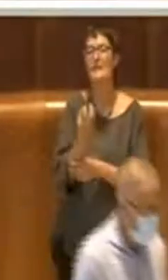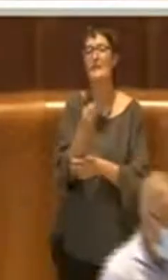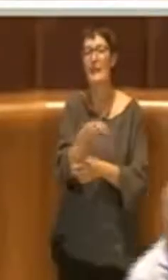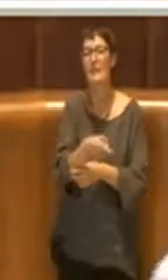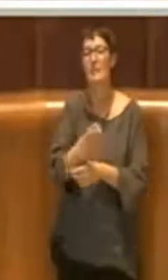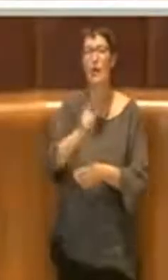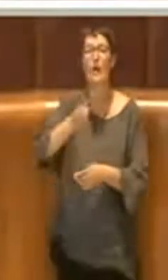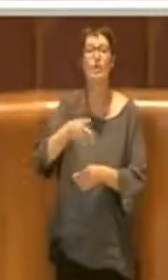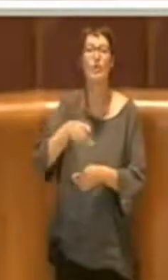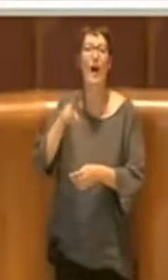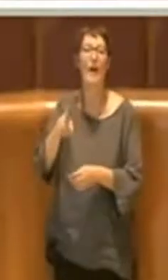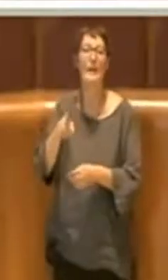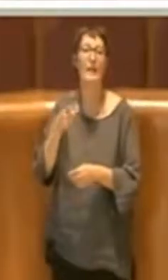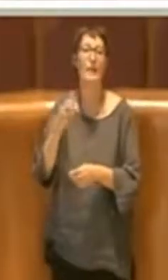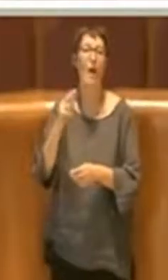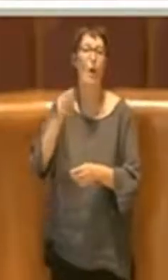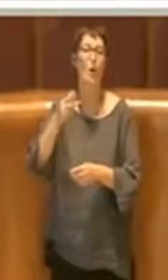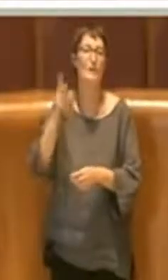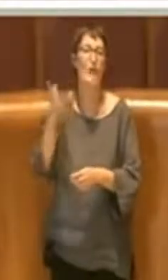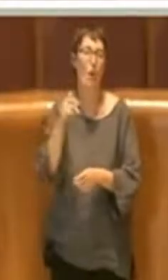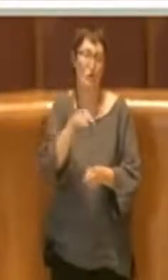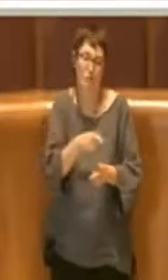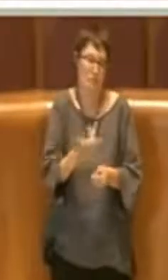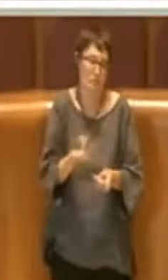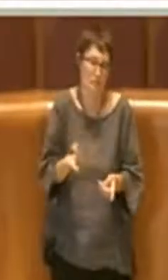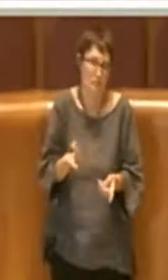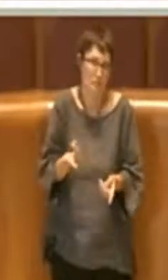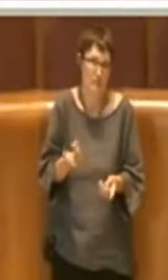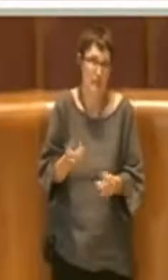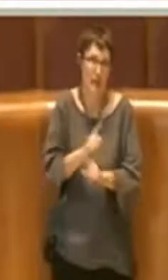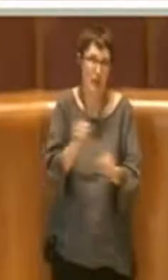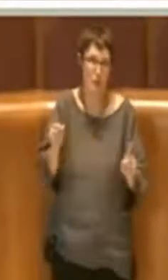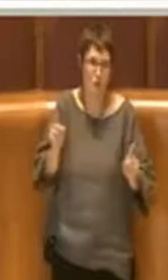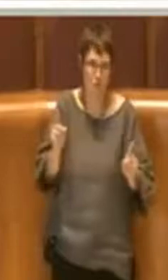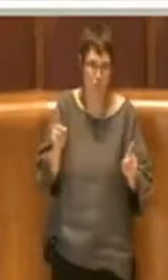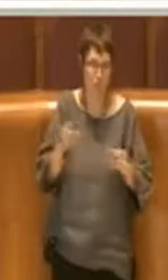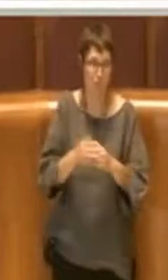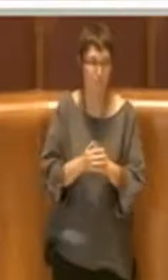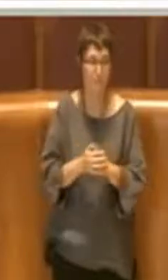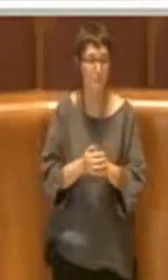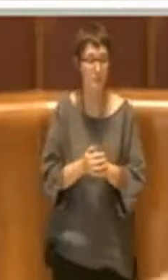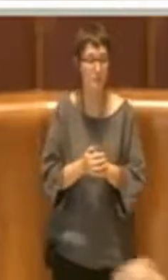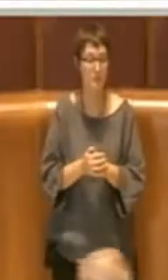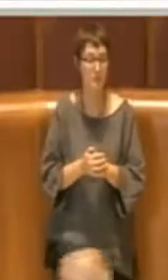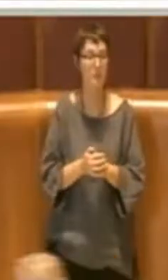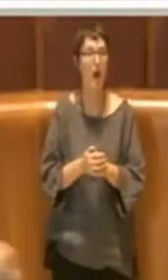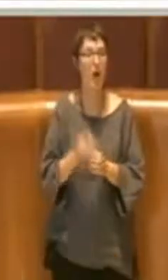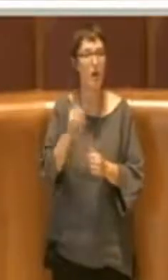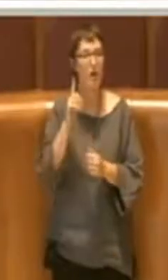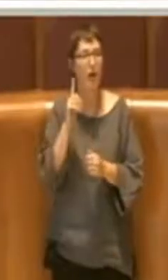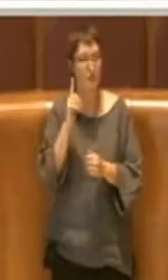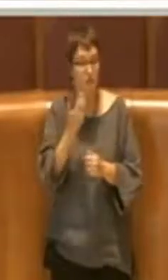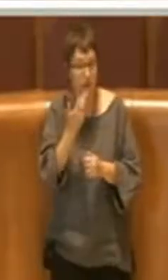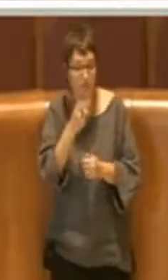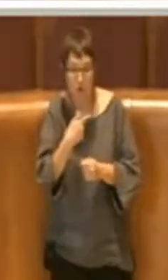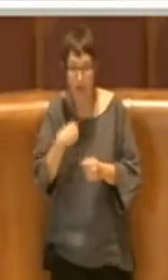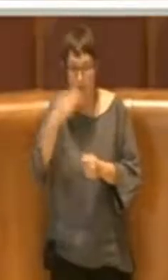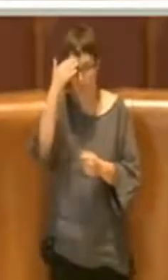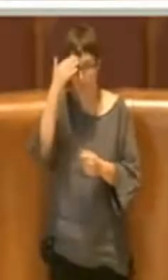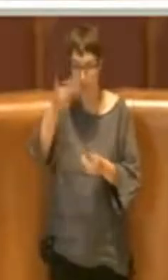dare, rispettare e ricordare alle future generazioni figure come quella del partigiano